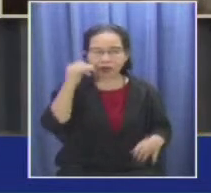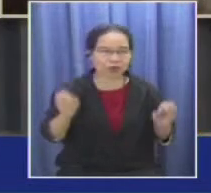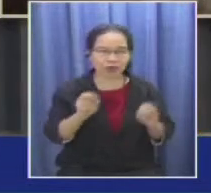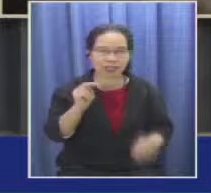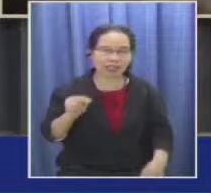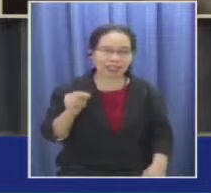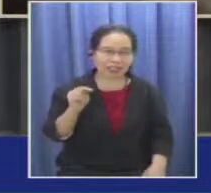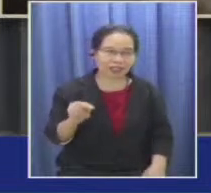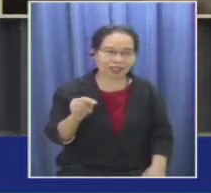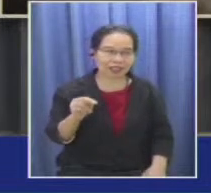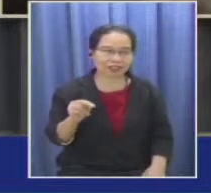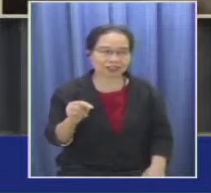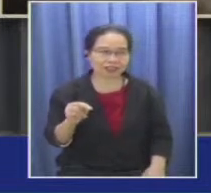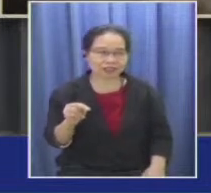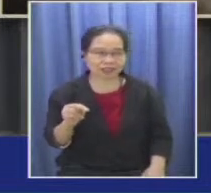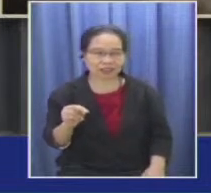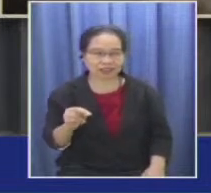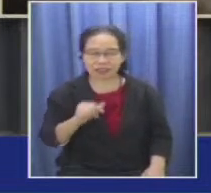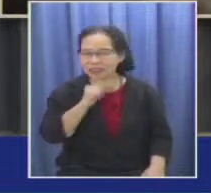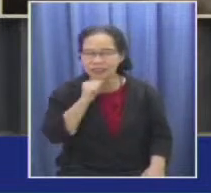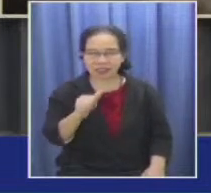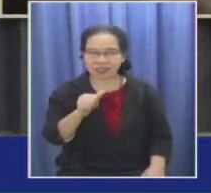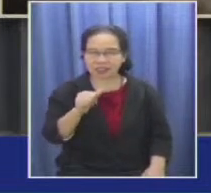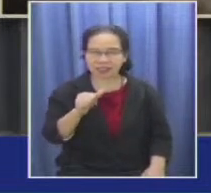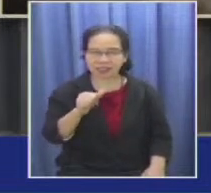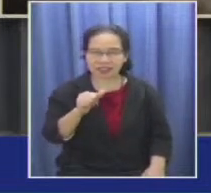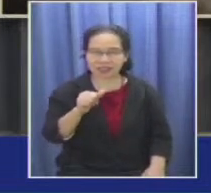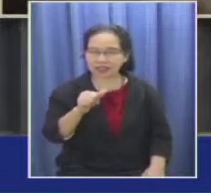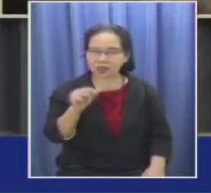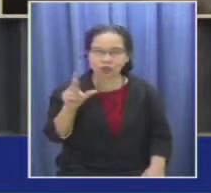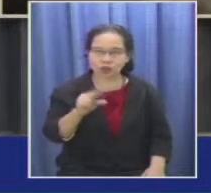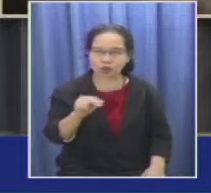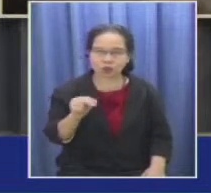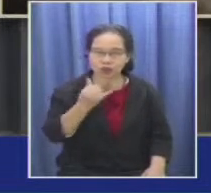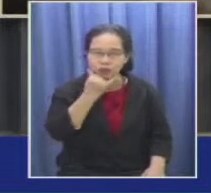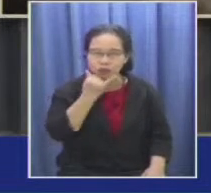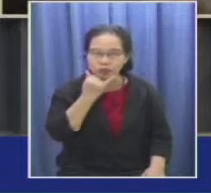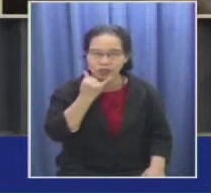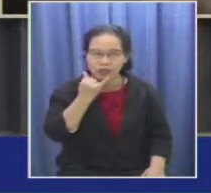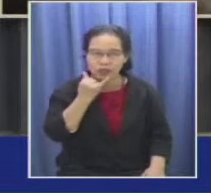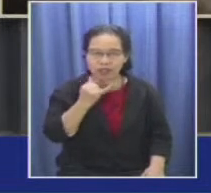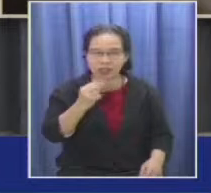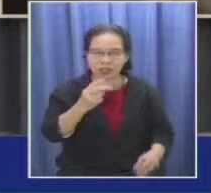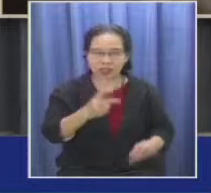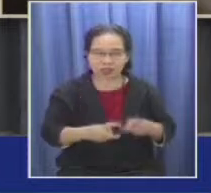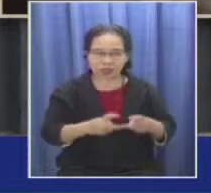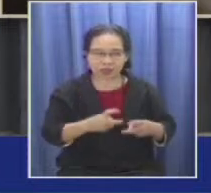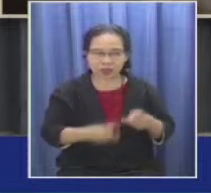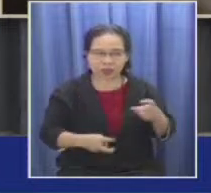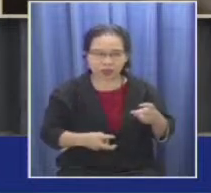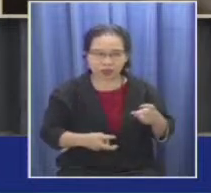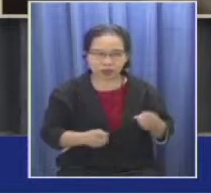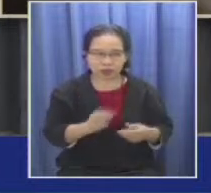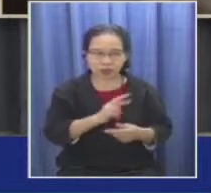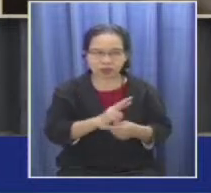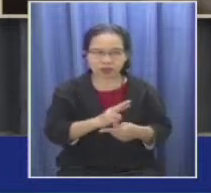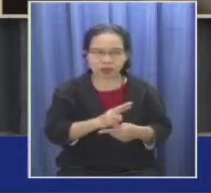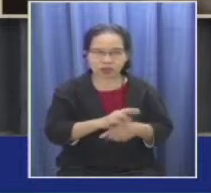Nyankopon na se ne hoto ne wi a so won frɛ Nyankopon de ayebo achi bidini on kai